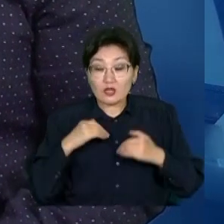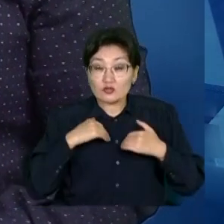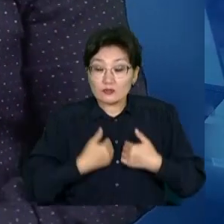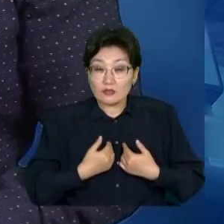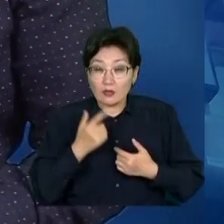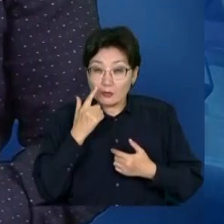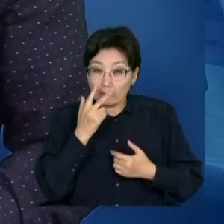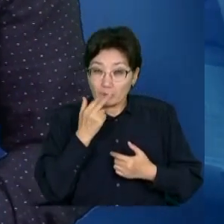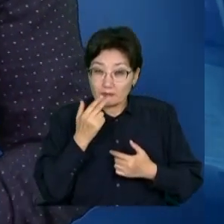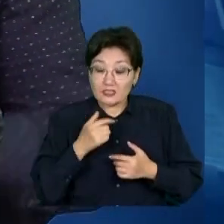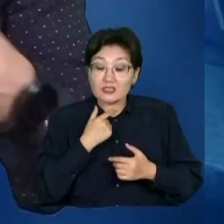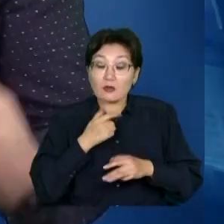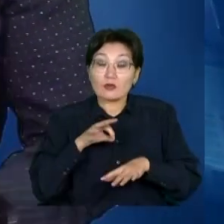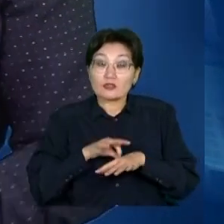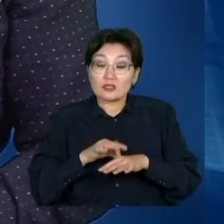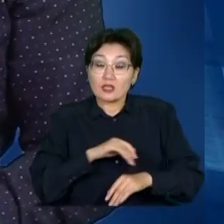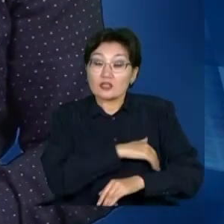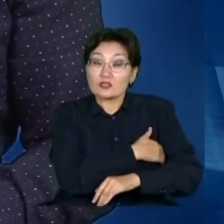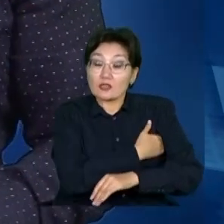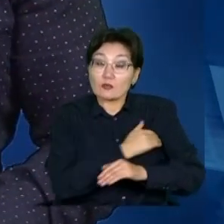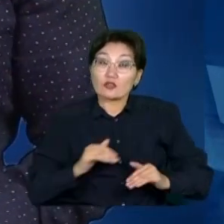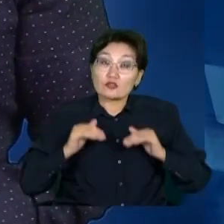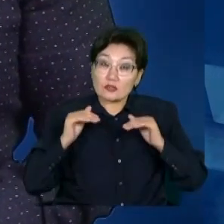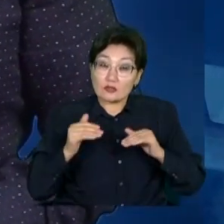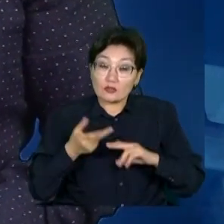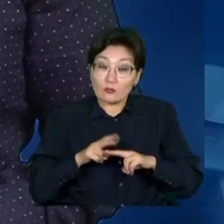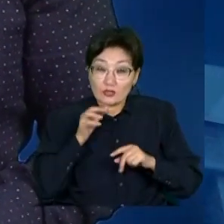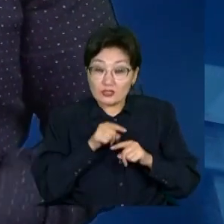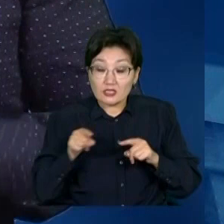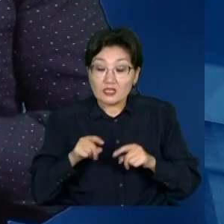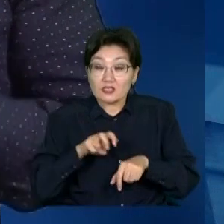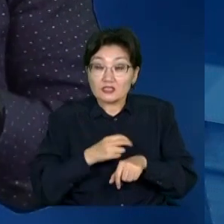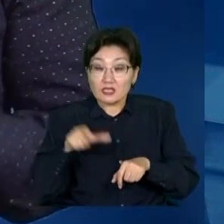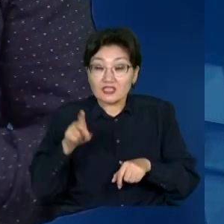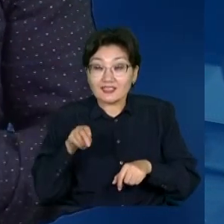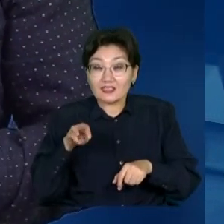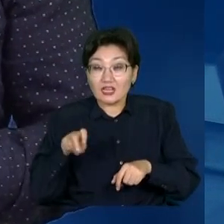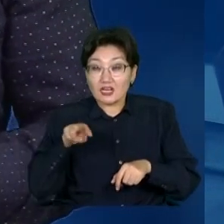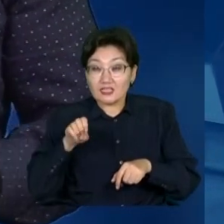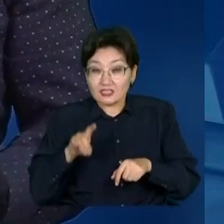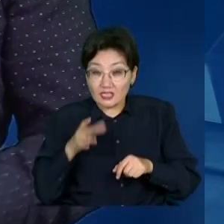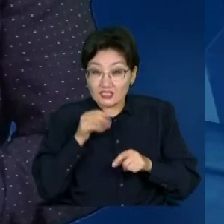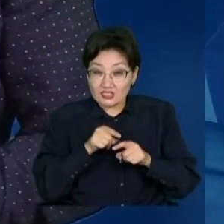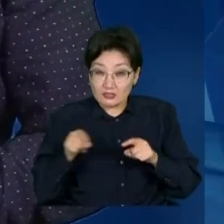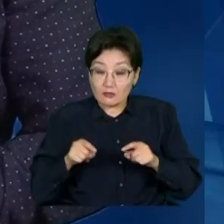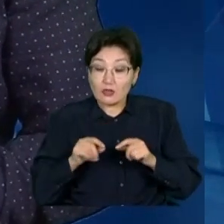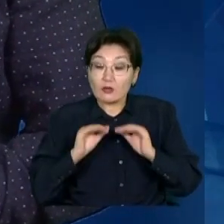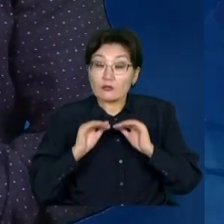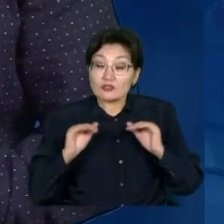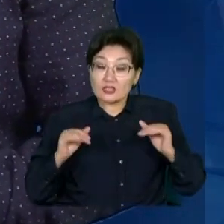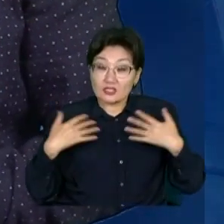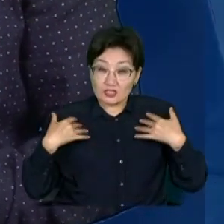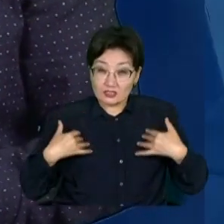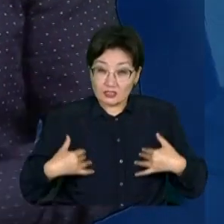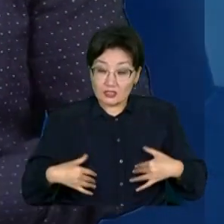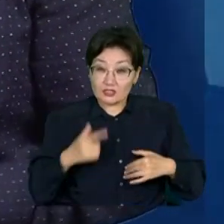су ағып, тамақ ауырады, дене қызуы көтеріледі. Бұл кезеңді дәрігерлер катаральды кезең дейді екен. Одан кейін баланың денесі